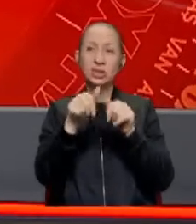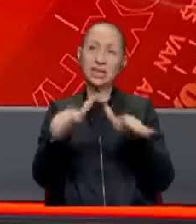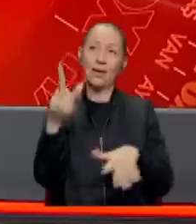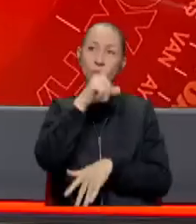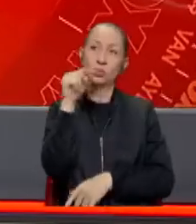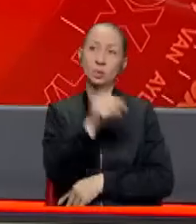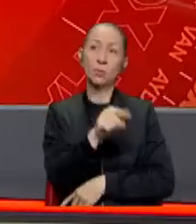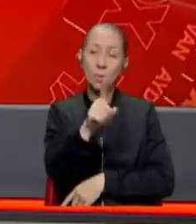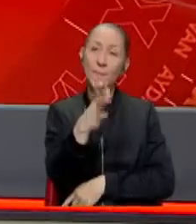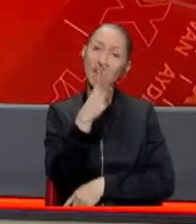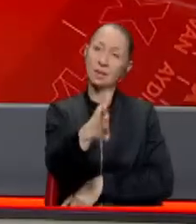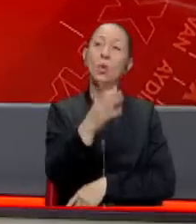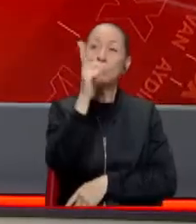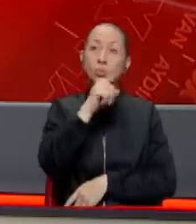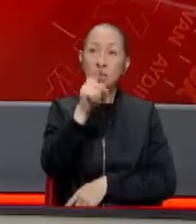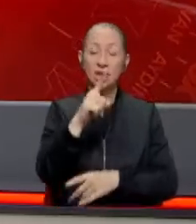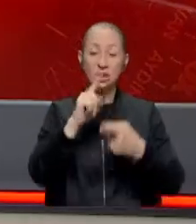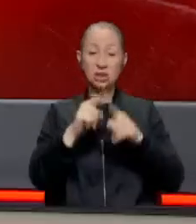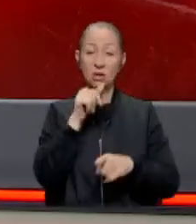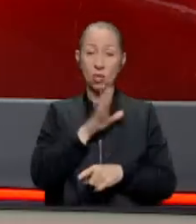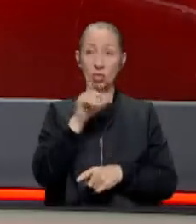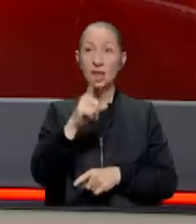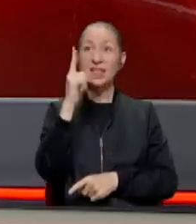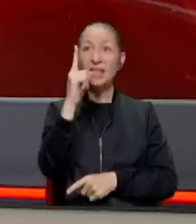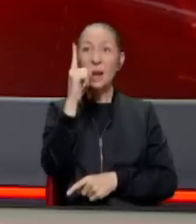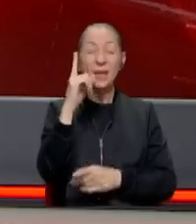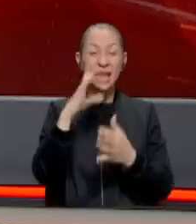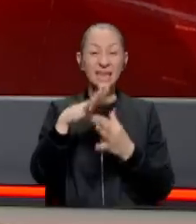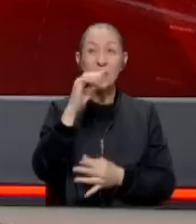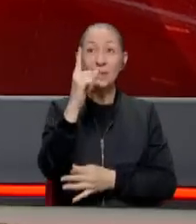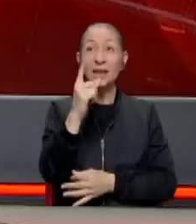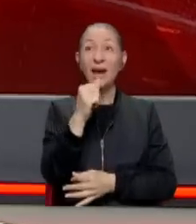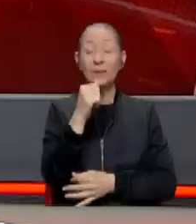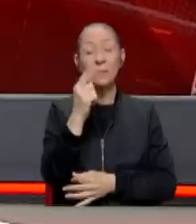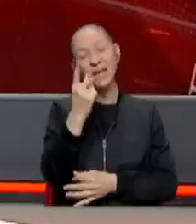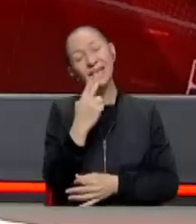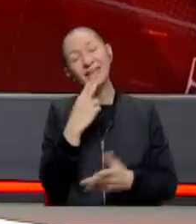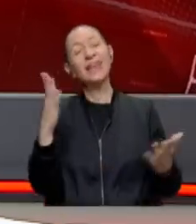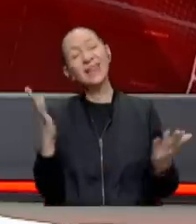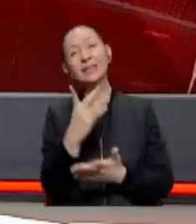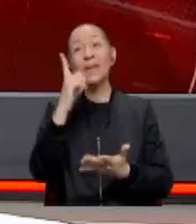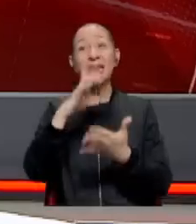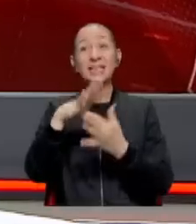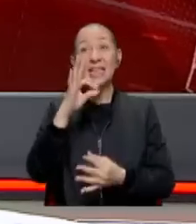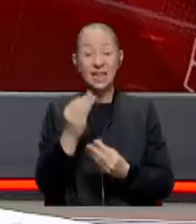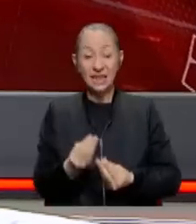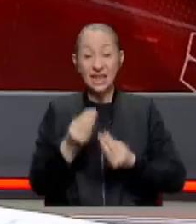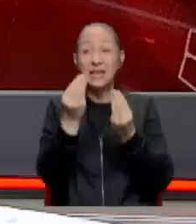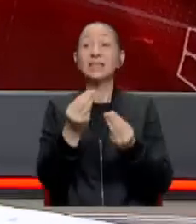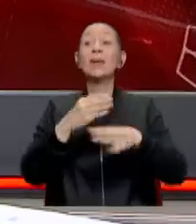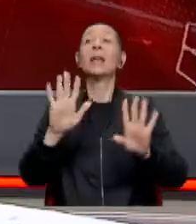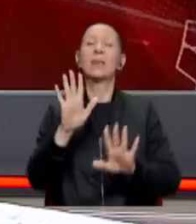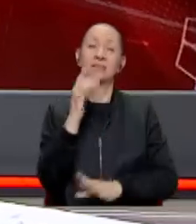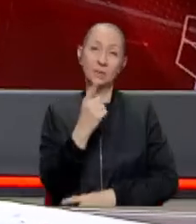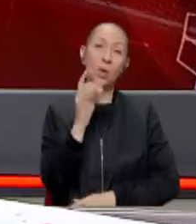bu sistemdir bunu bilesiniz Dolayısıyla Kılıçdaroğlu'nun tek bir insana tek bir adama veya kadına Neyse tek bir insana teslim edilemez